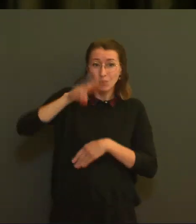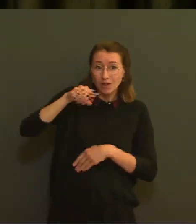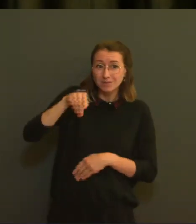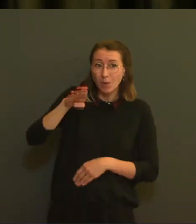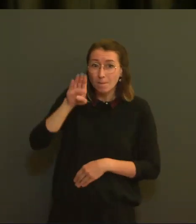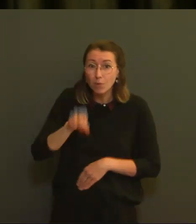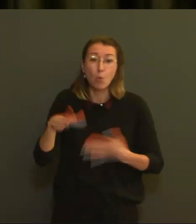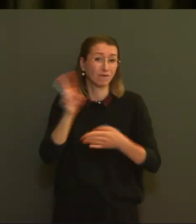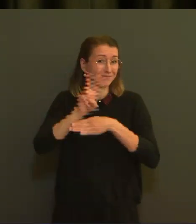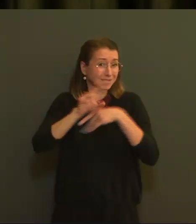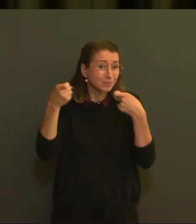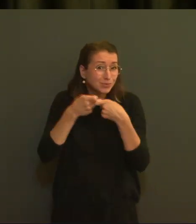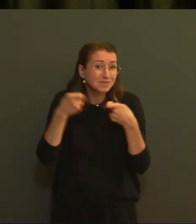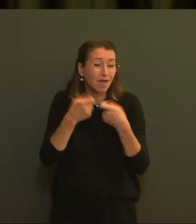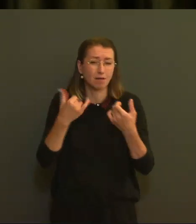endroits